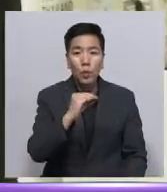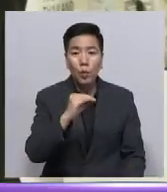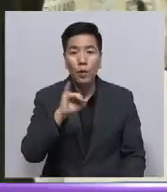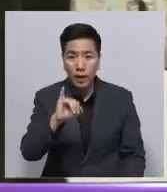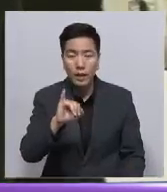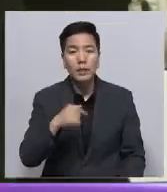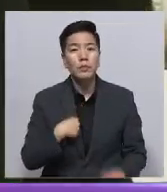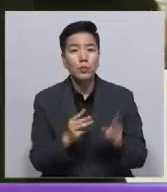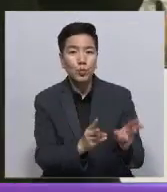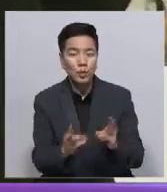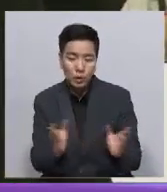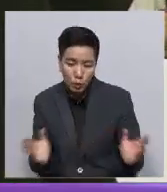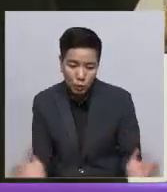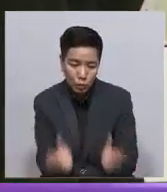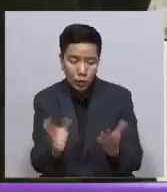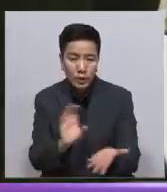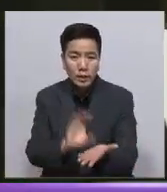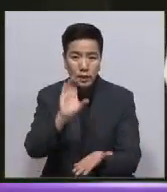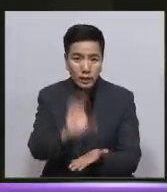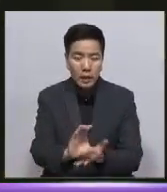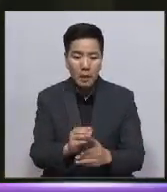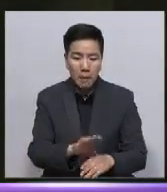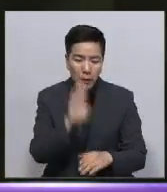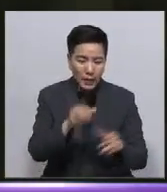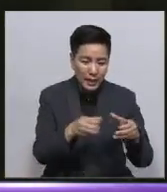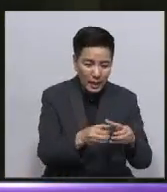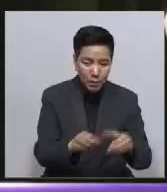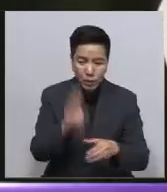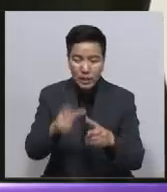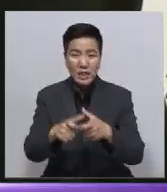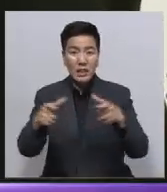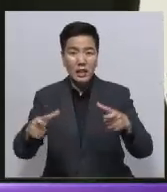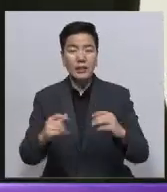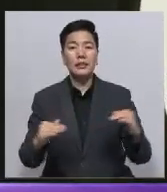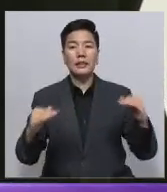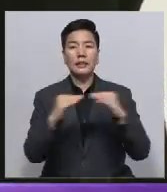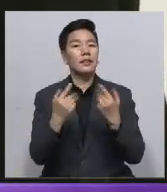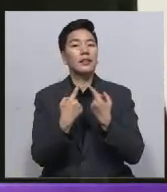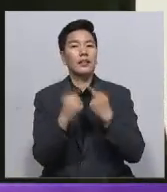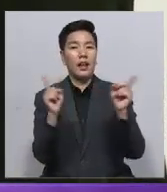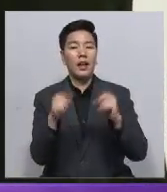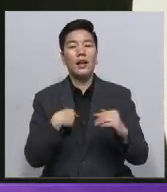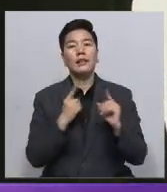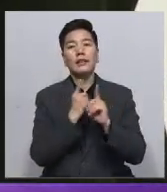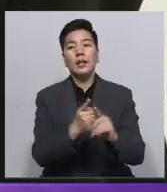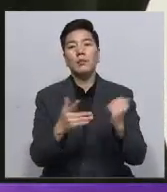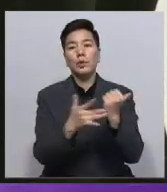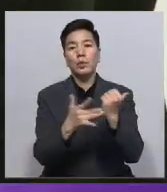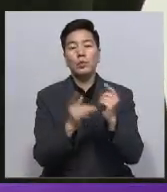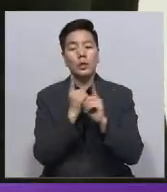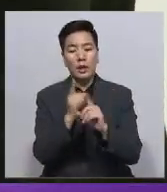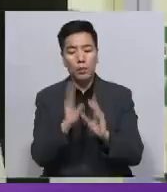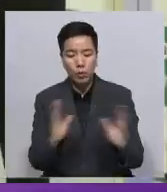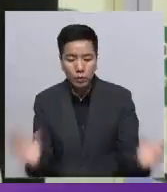จึงได้มีมาตรการส่งเสริมการลงทุนทั้งรายเล็กและรายใหญ่ซึ่งสิทธิประโยชน์จะต่างกันตามระดับเทคโนโลยีและการสนับส